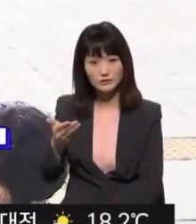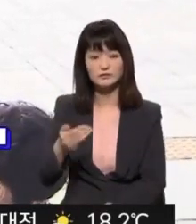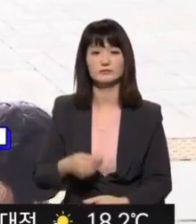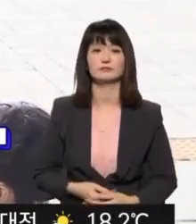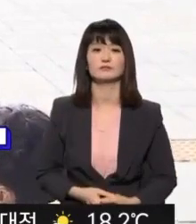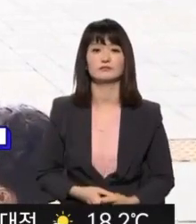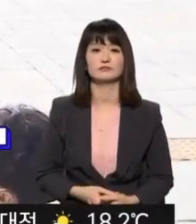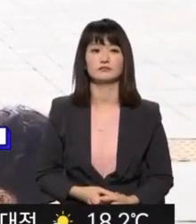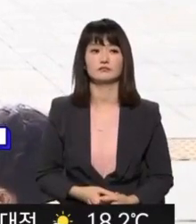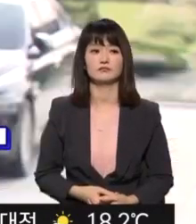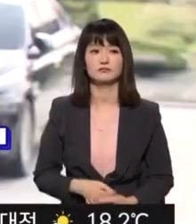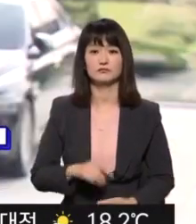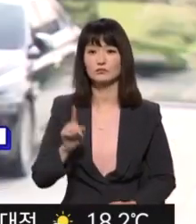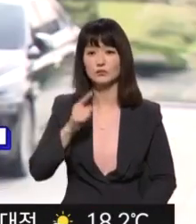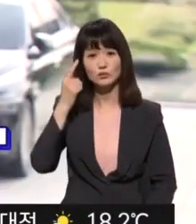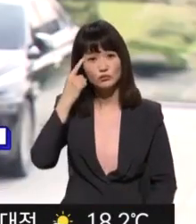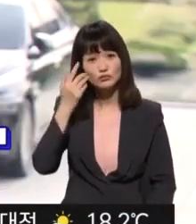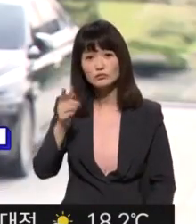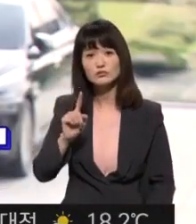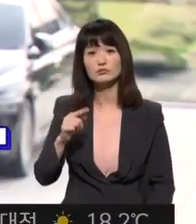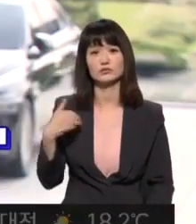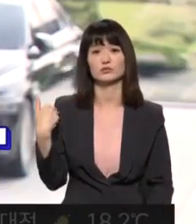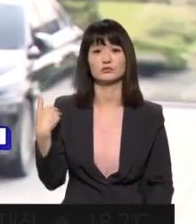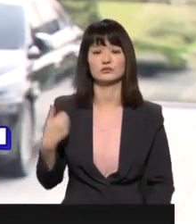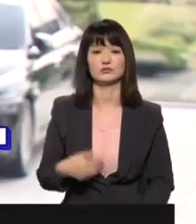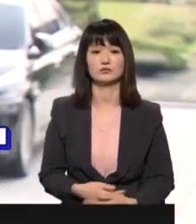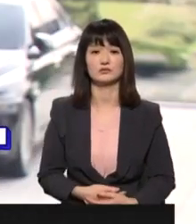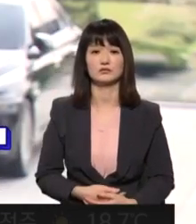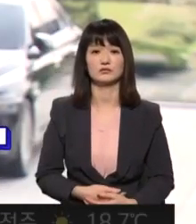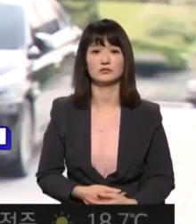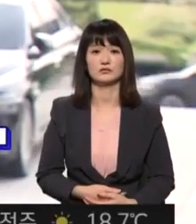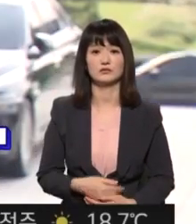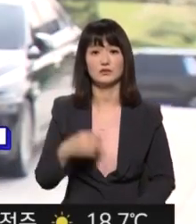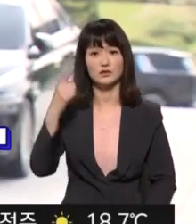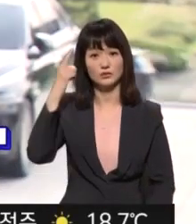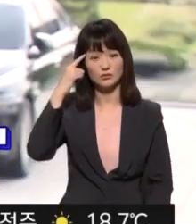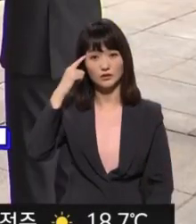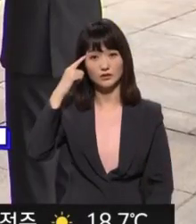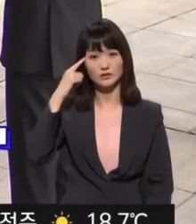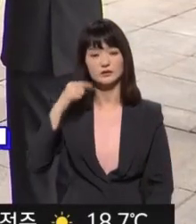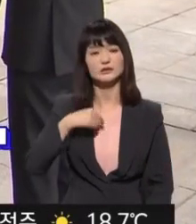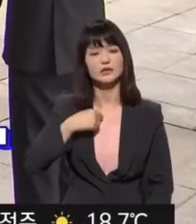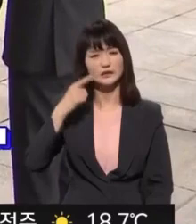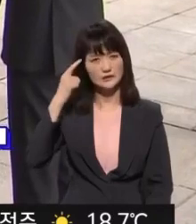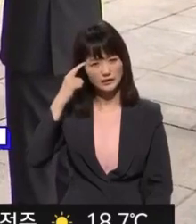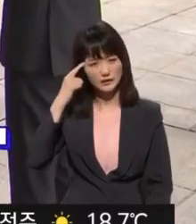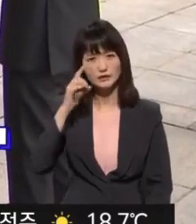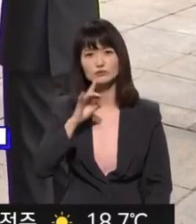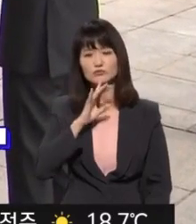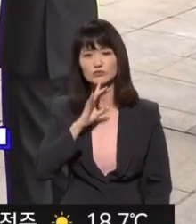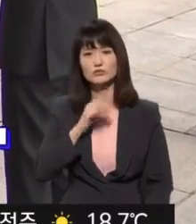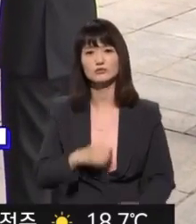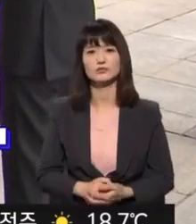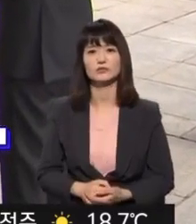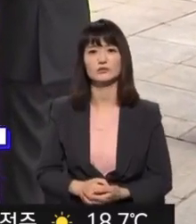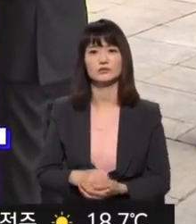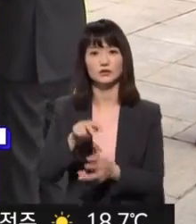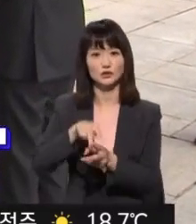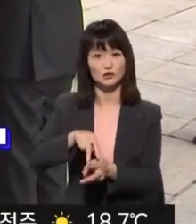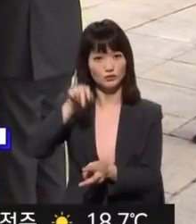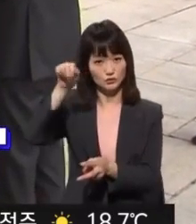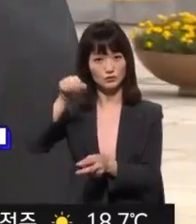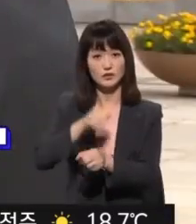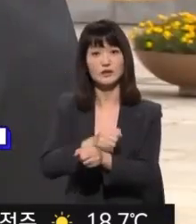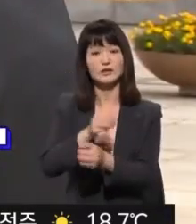물었던데 이거 뭐하러 묻는지 모르겠어요. 왜냐하면은 이거 뭐 전적으로 자유의지에 달려 있는 거죠. 나갈 수도 있고 안 나갈 수도 있는데